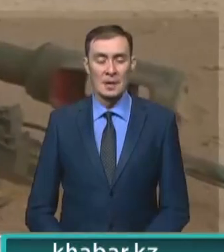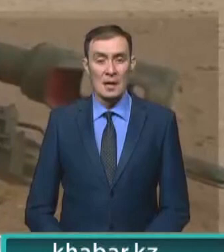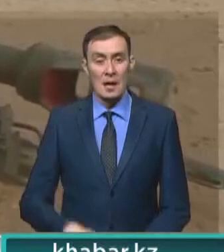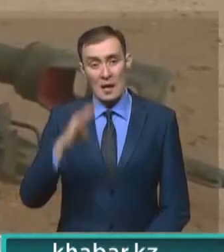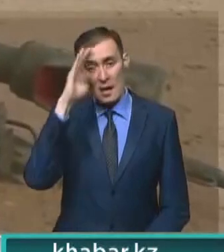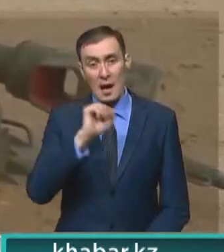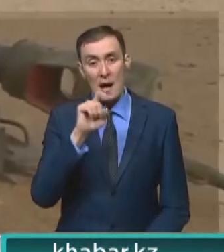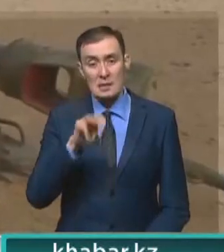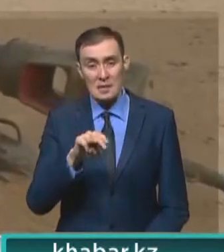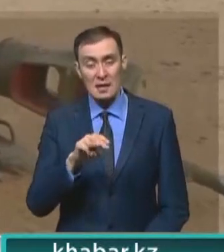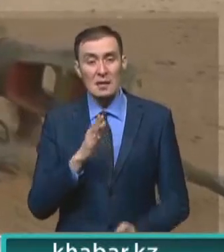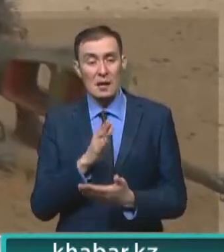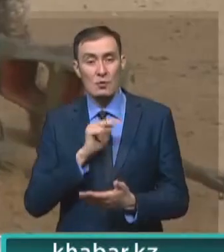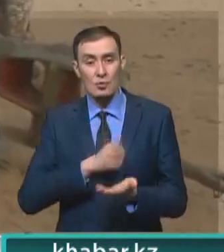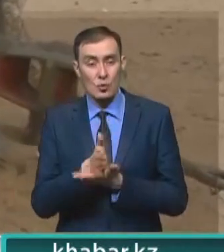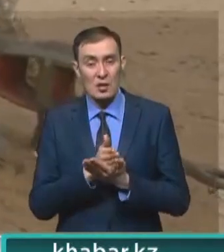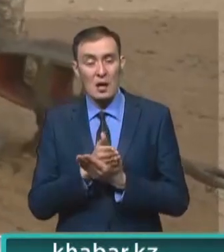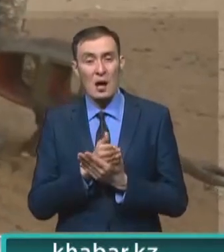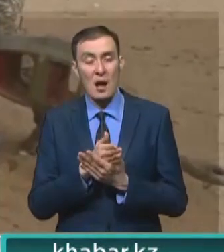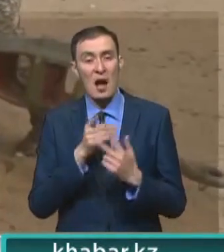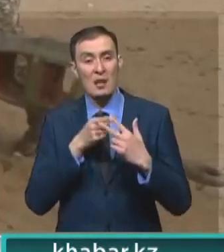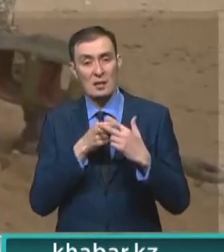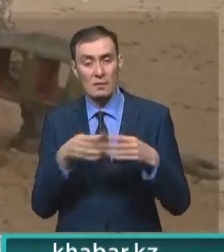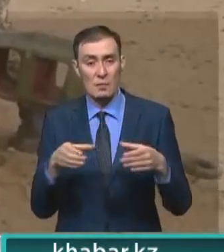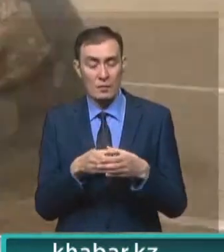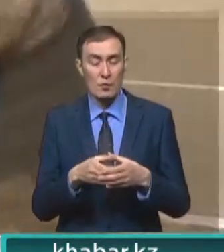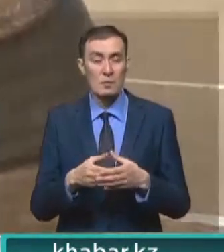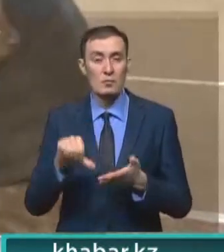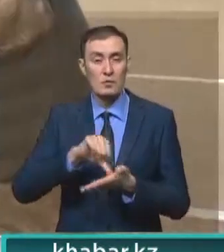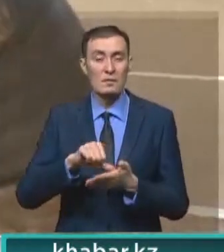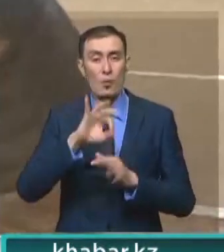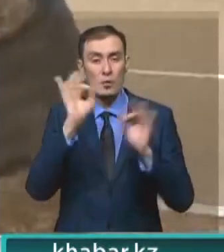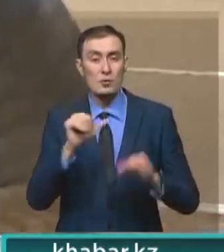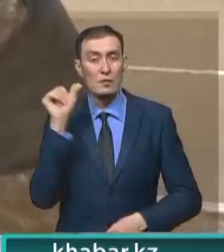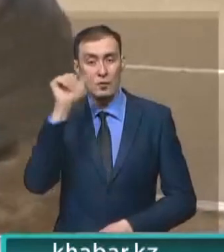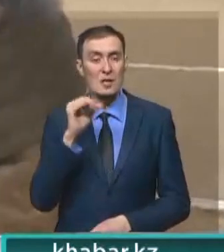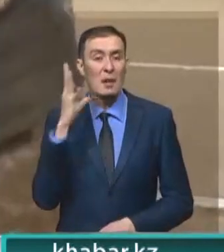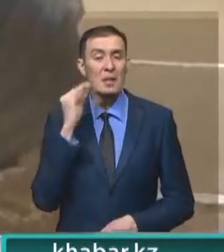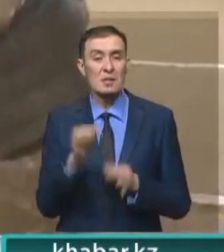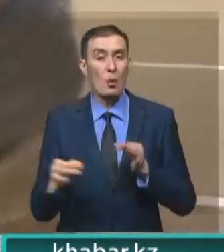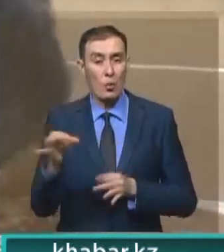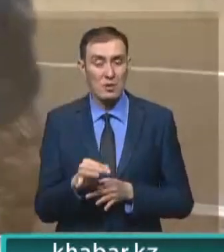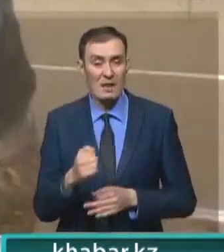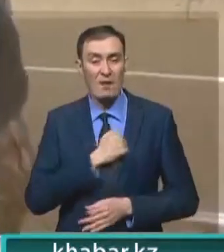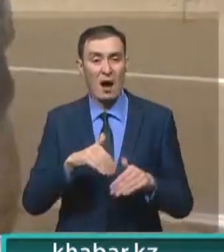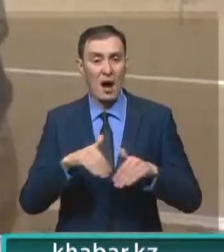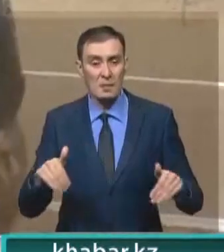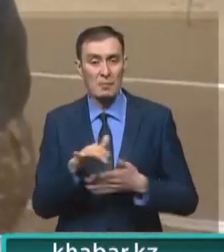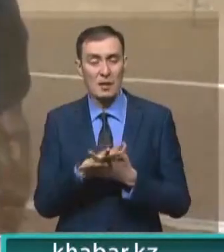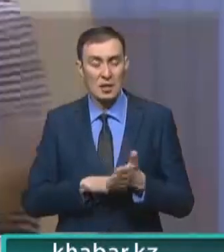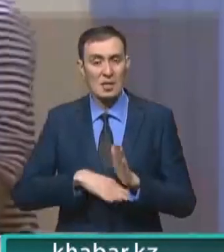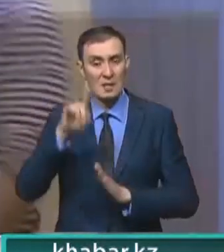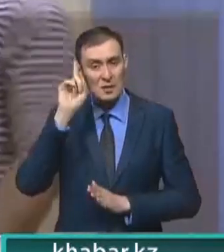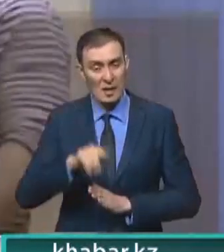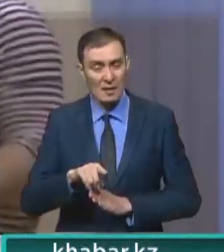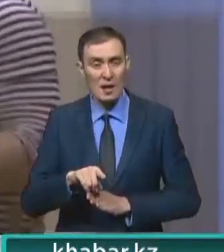Азат служит наводчиком в артиллерийском дивизионе уже 4 месяца. Он призвался осенью прошлого года из Алматинской области. В армии продолжает совершенствовать